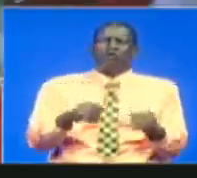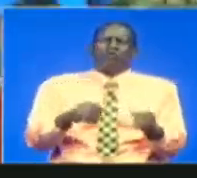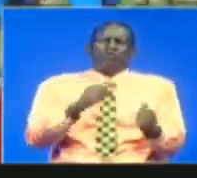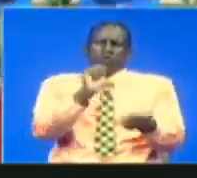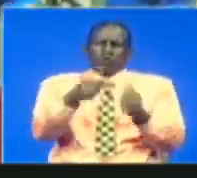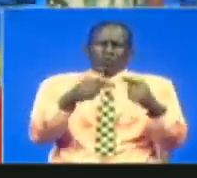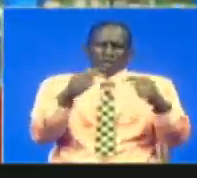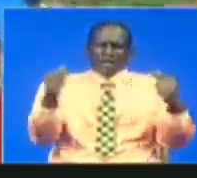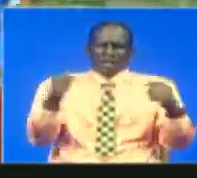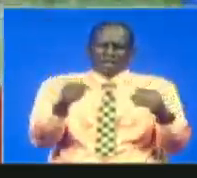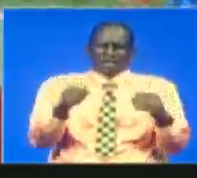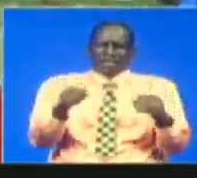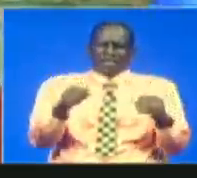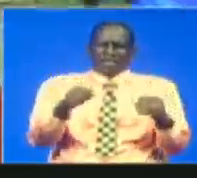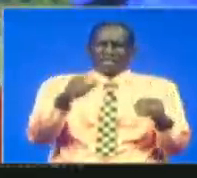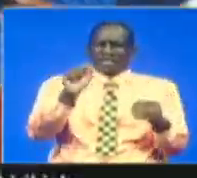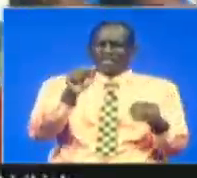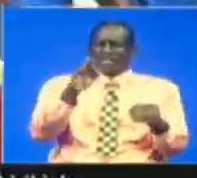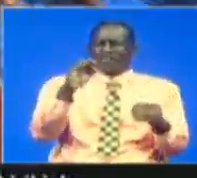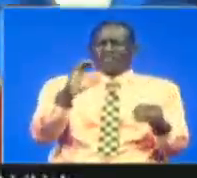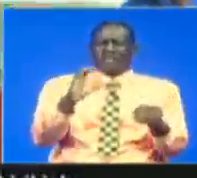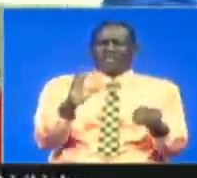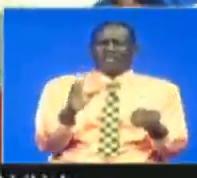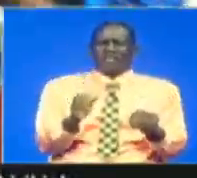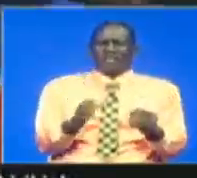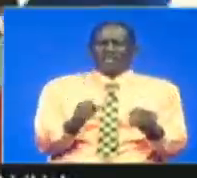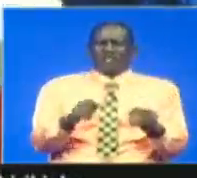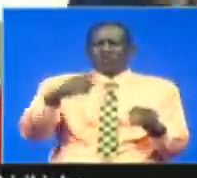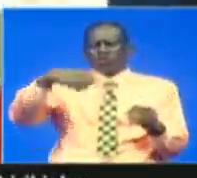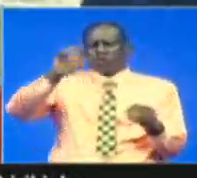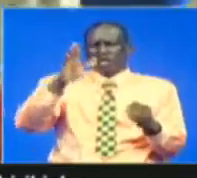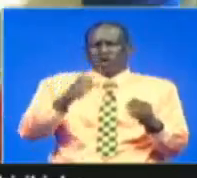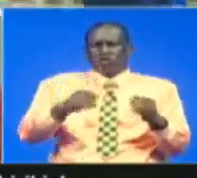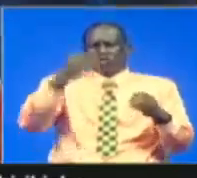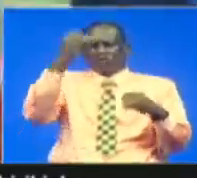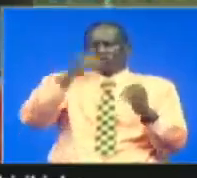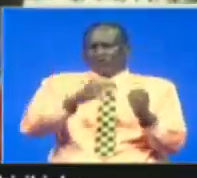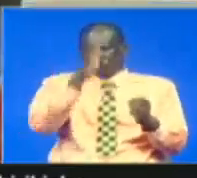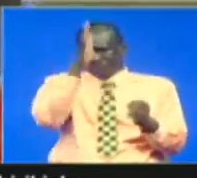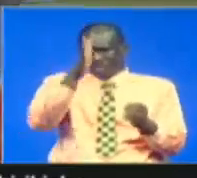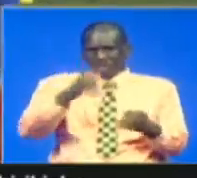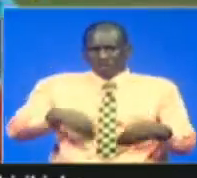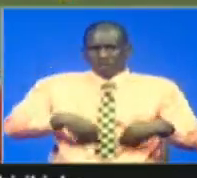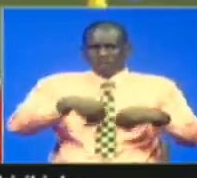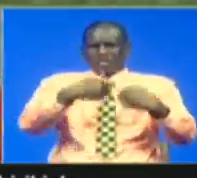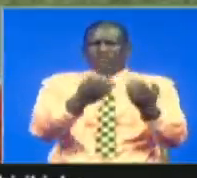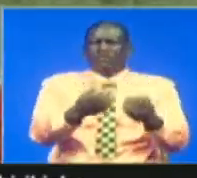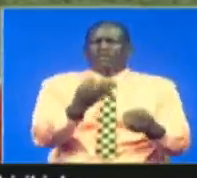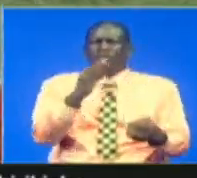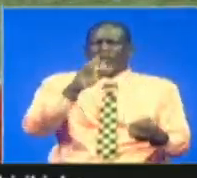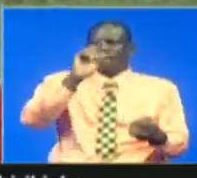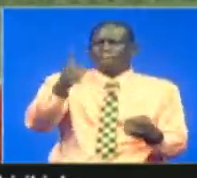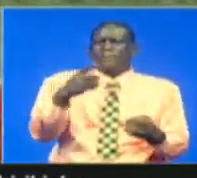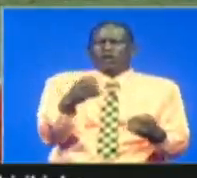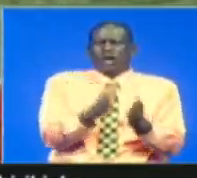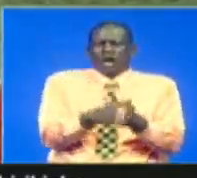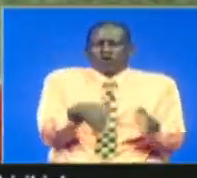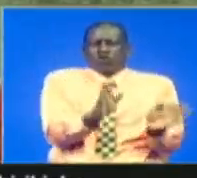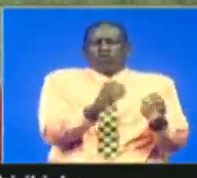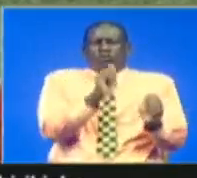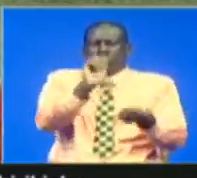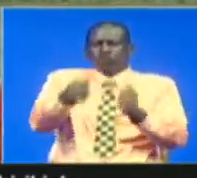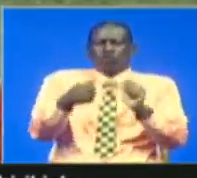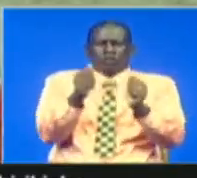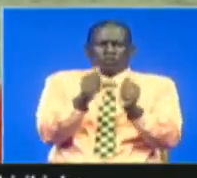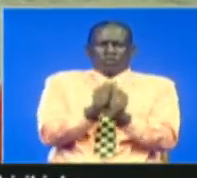dhidi ya mibabe wa Kenya AFC Leopards. Mshindi wa finali ya Jumapili atatia mfukoni shilingi milioni 3 na nafasi ya kuchuana na mabingwa mara 9